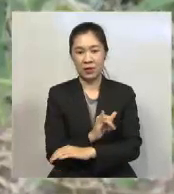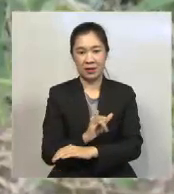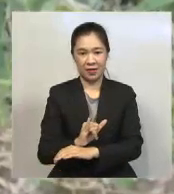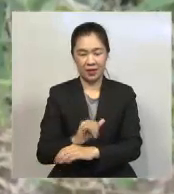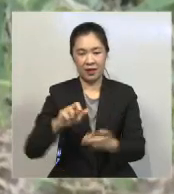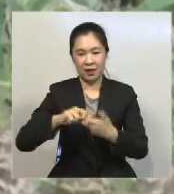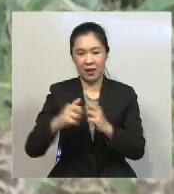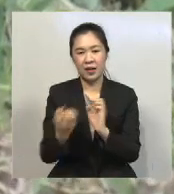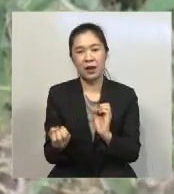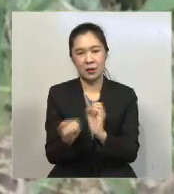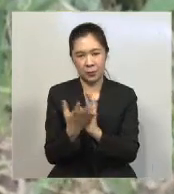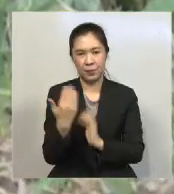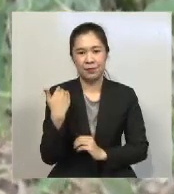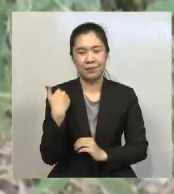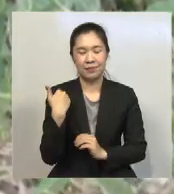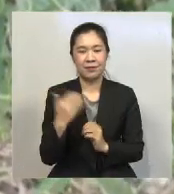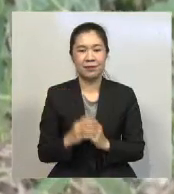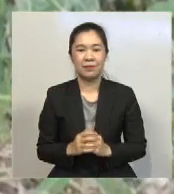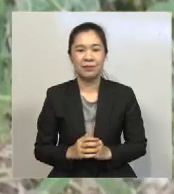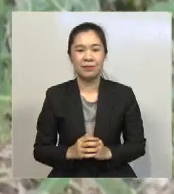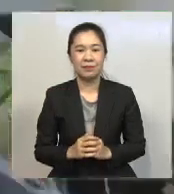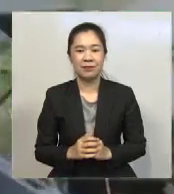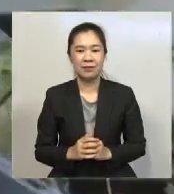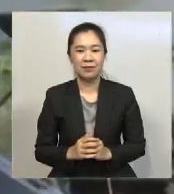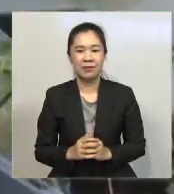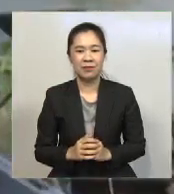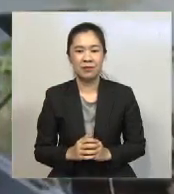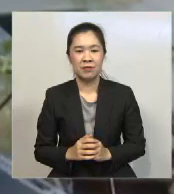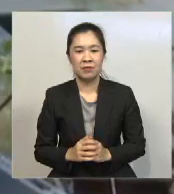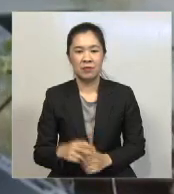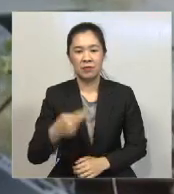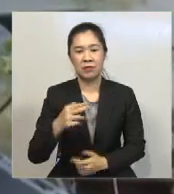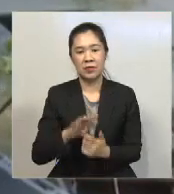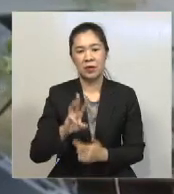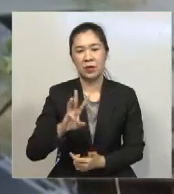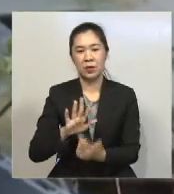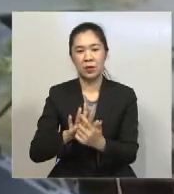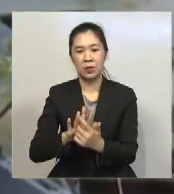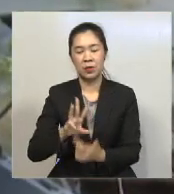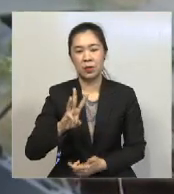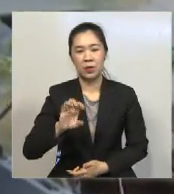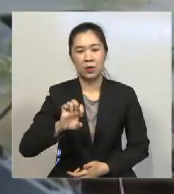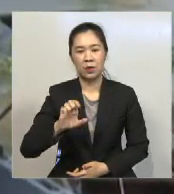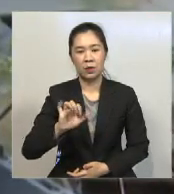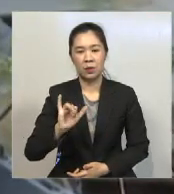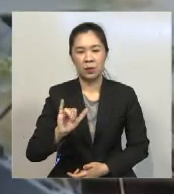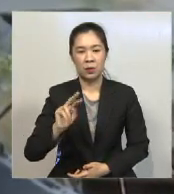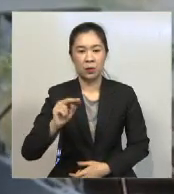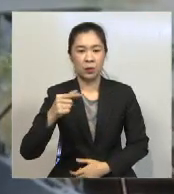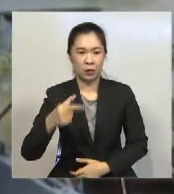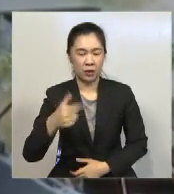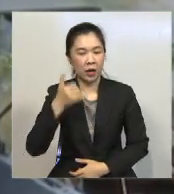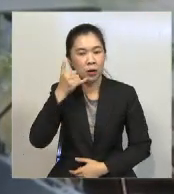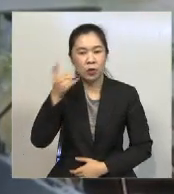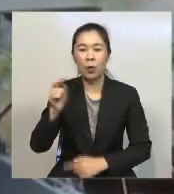ะได้รับผลกระทบด้วยค่ะก็อย่างเช่นที่ตำบลหัวเวียงที่นุ้ยได้โทรไปสอบถามกับผู้ใหญ่บ้านในพื้นที่ก็บอก